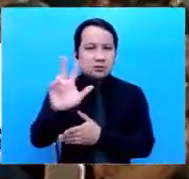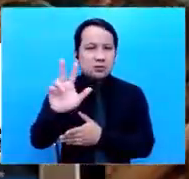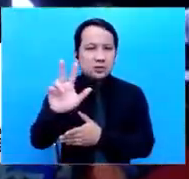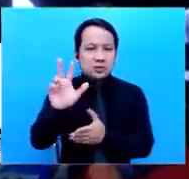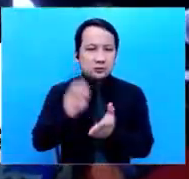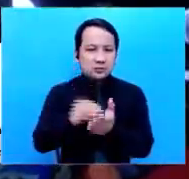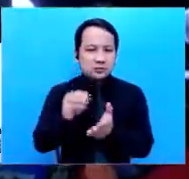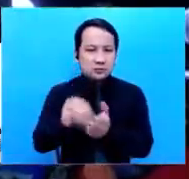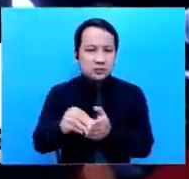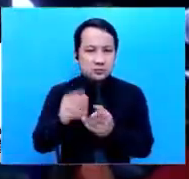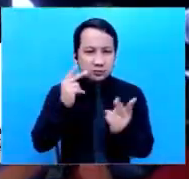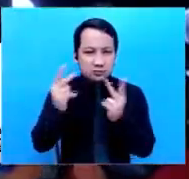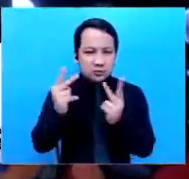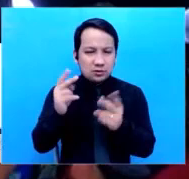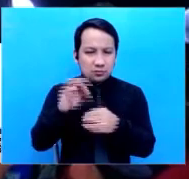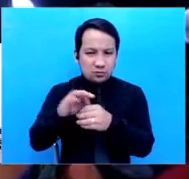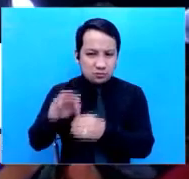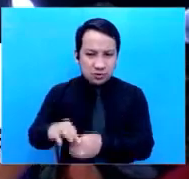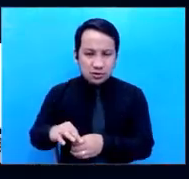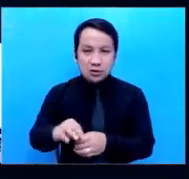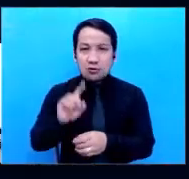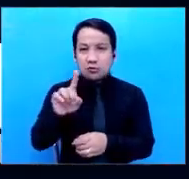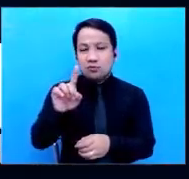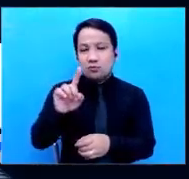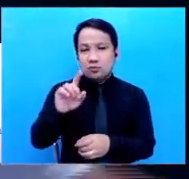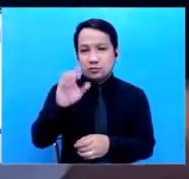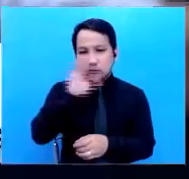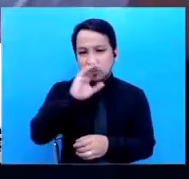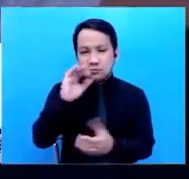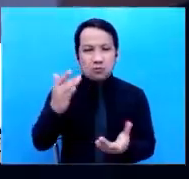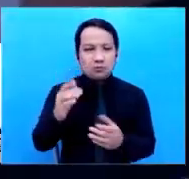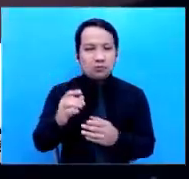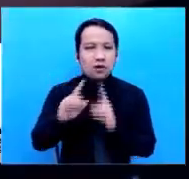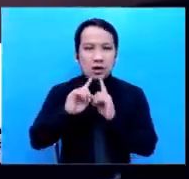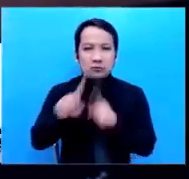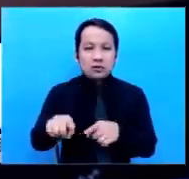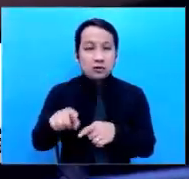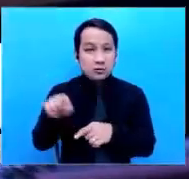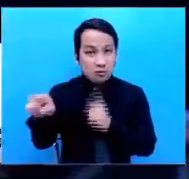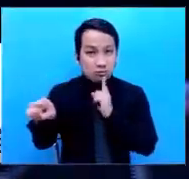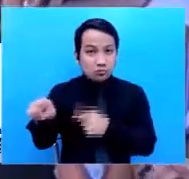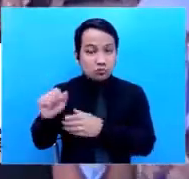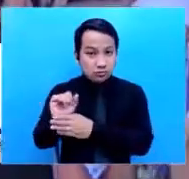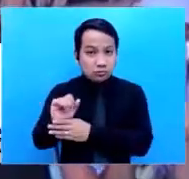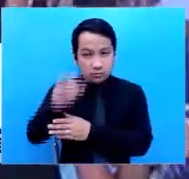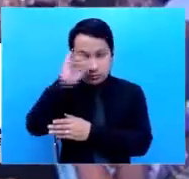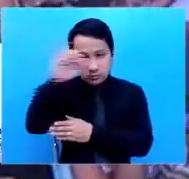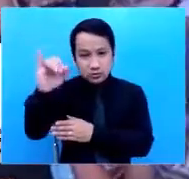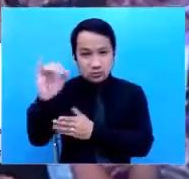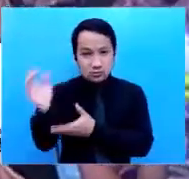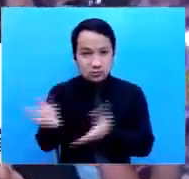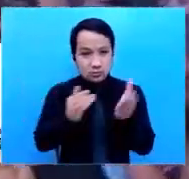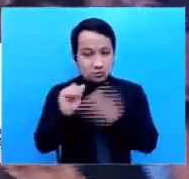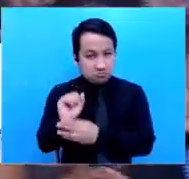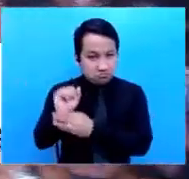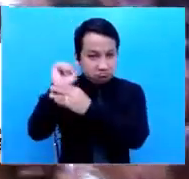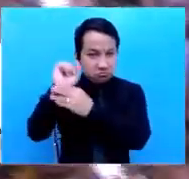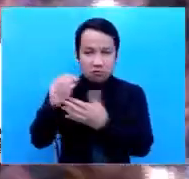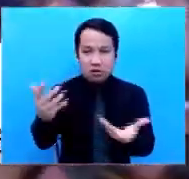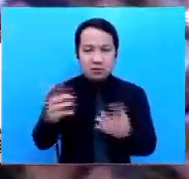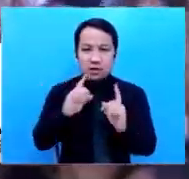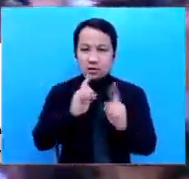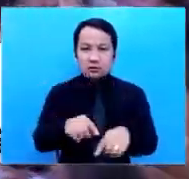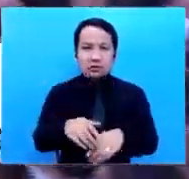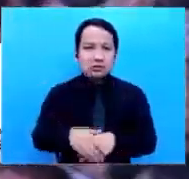botante. Pero ang One Cebu Political Party, wala pa rin sagot kung si Isko na nga ba ang bit-bit nila sa halalan. Ayaw ko